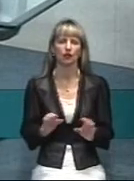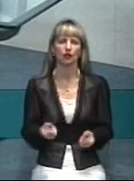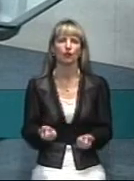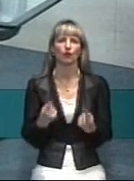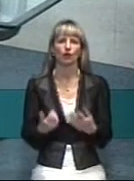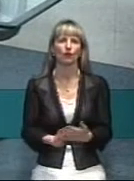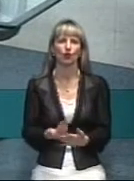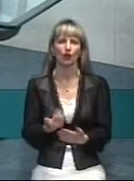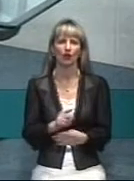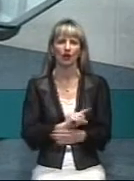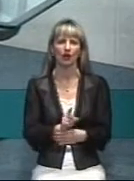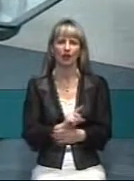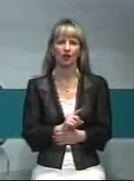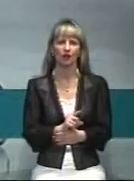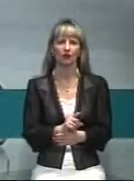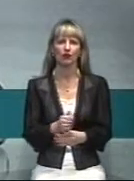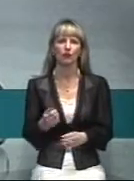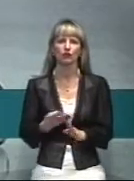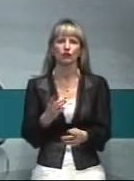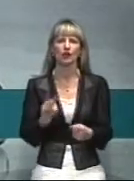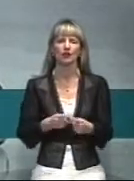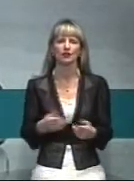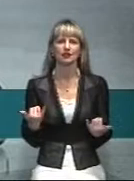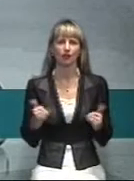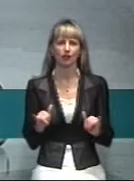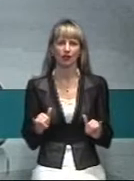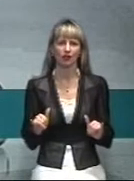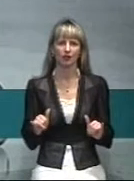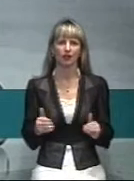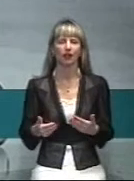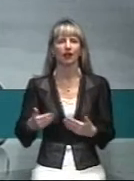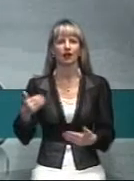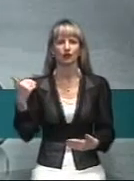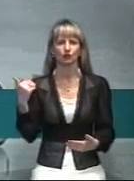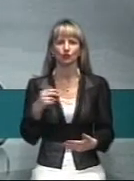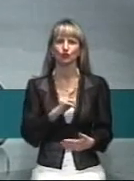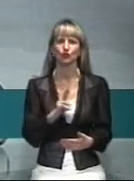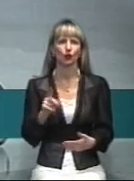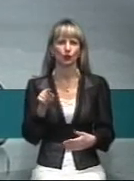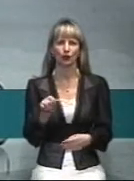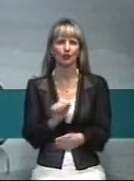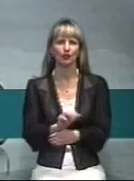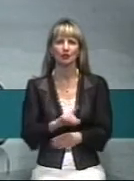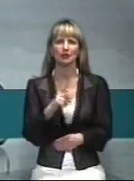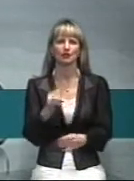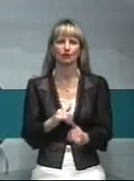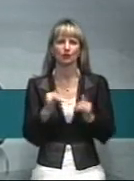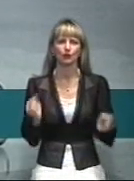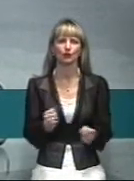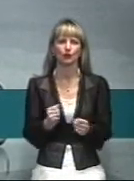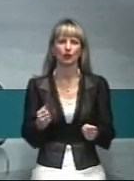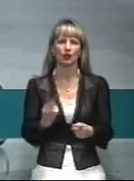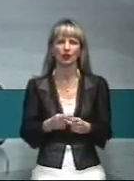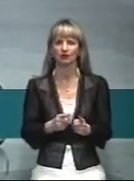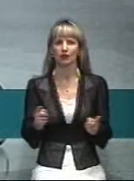появу нових радарів? В першу чергу це здивування. Раніше ніхто їх не зупиняв за перевищення швидкості, і насправді це